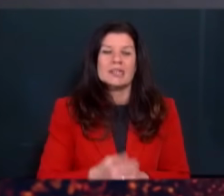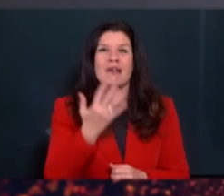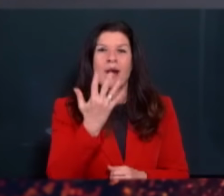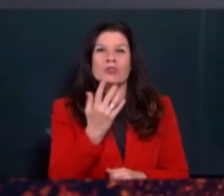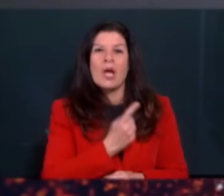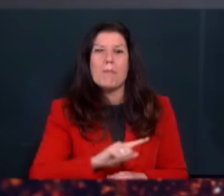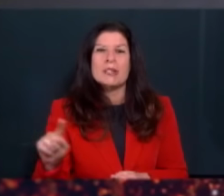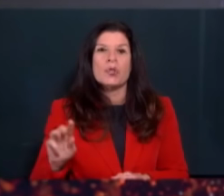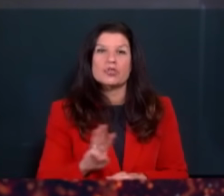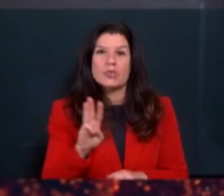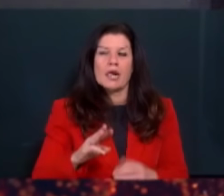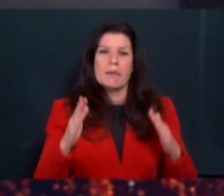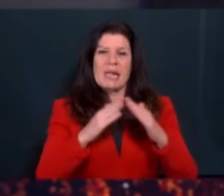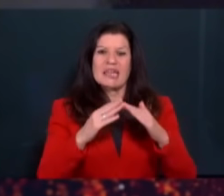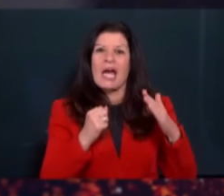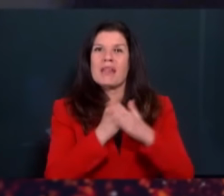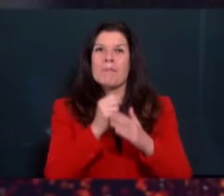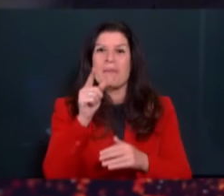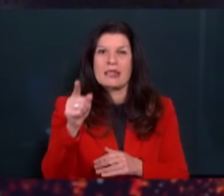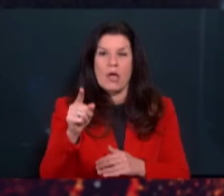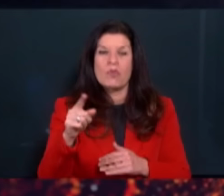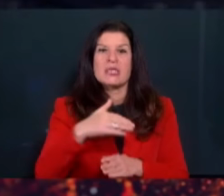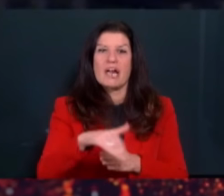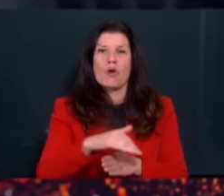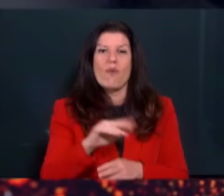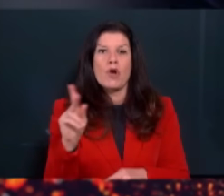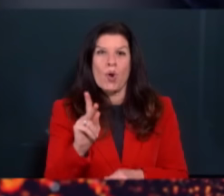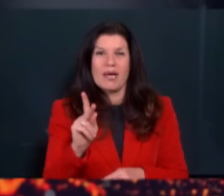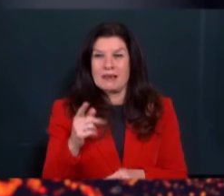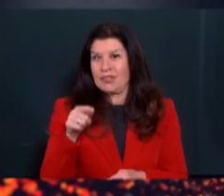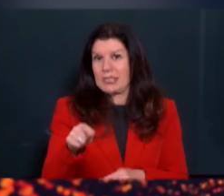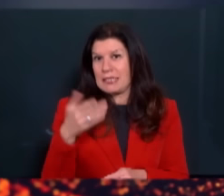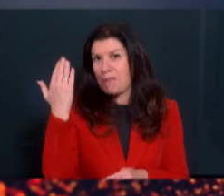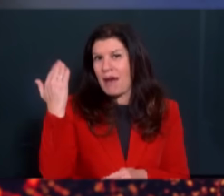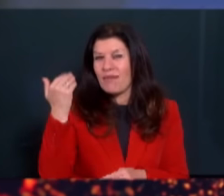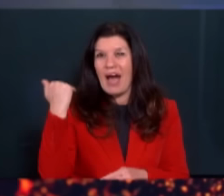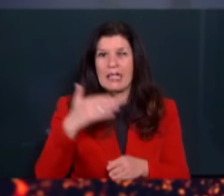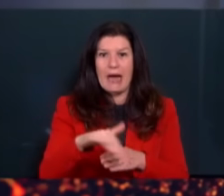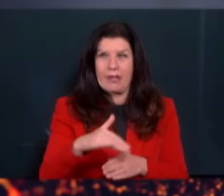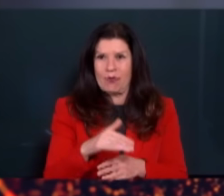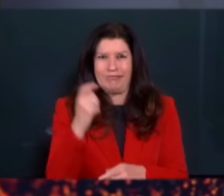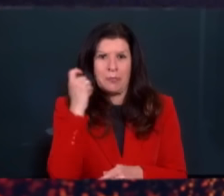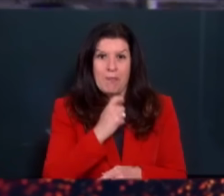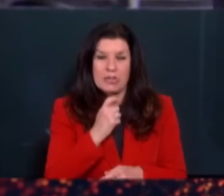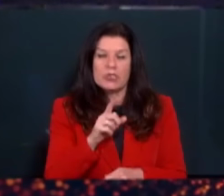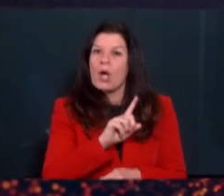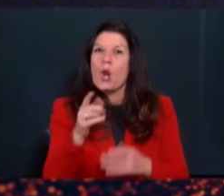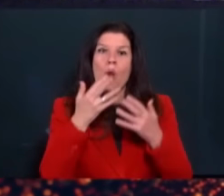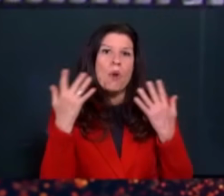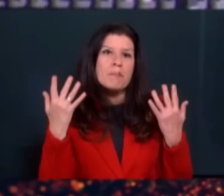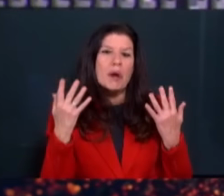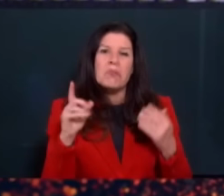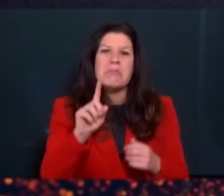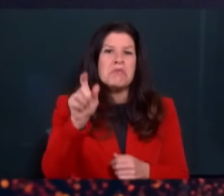5 מיליון שקלים על דירת פנטהאוס ברחוב הקונגרס, שבעבר היה מזוהה עם לא מעט פשיעה. לא ברור עם מי